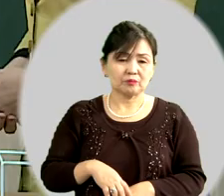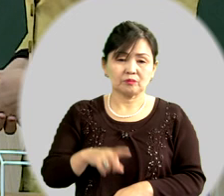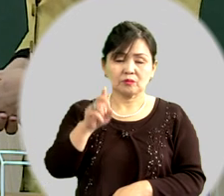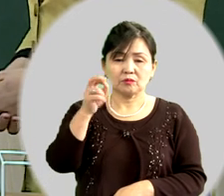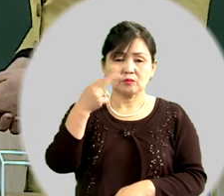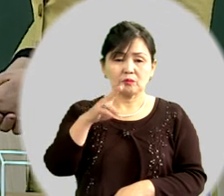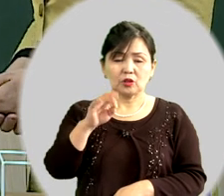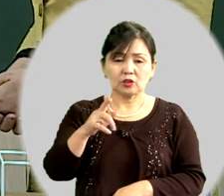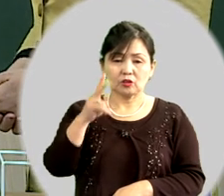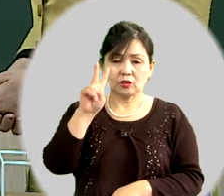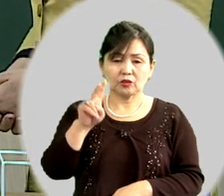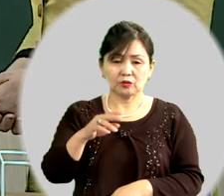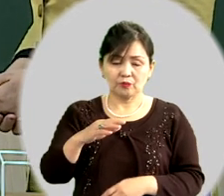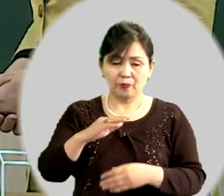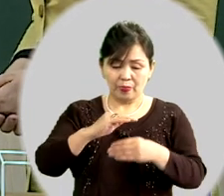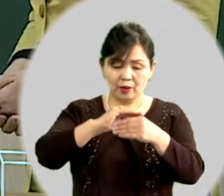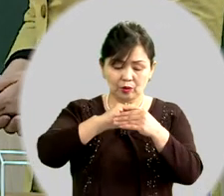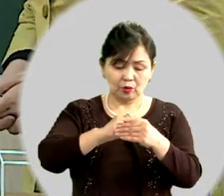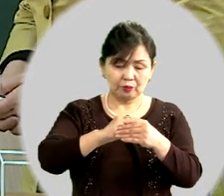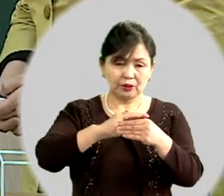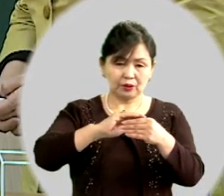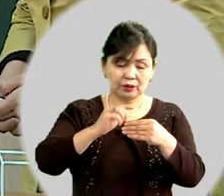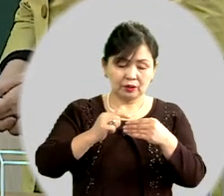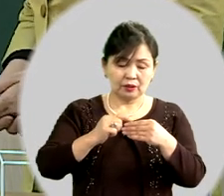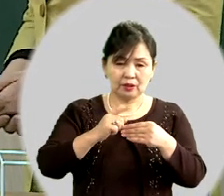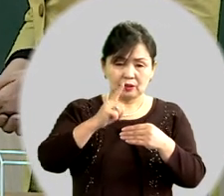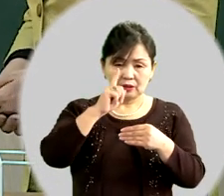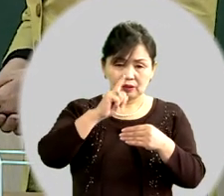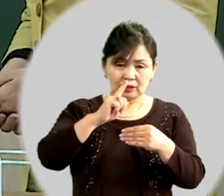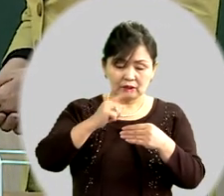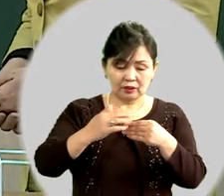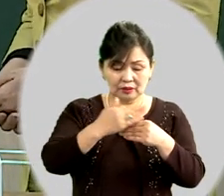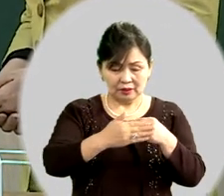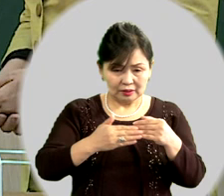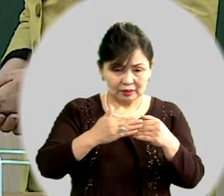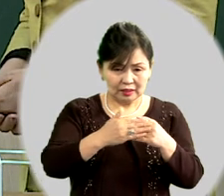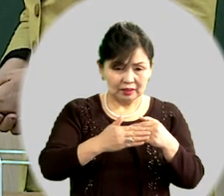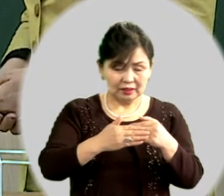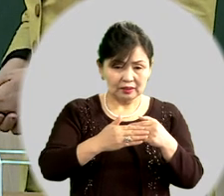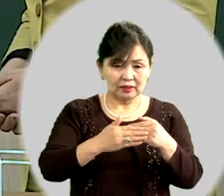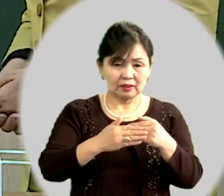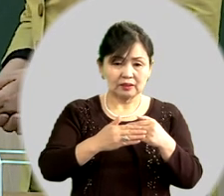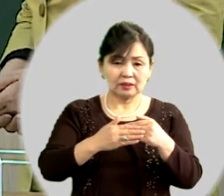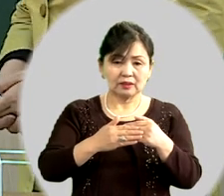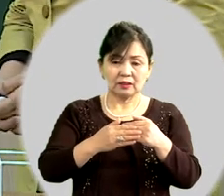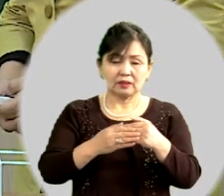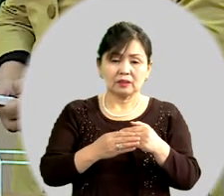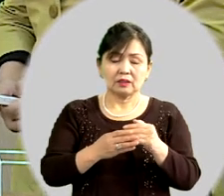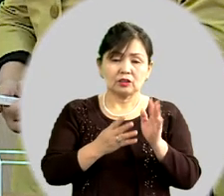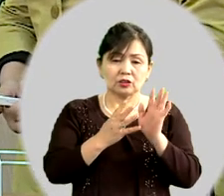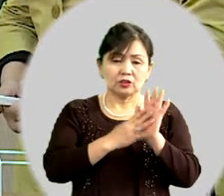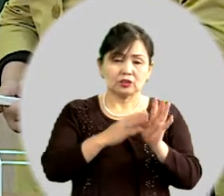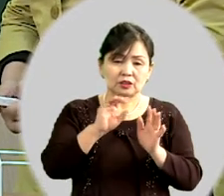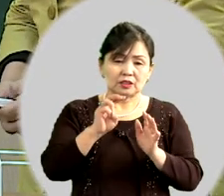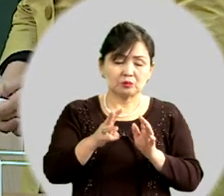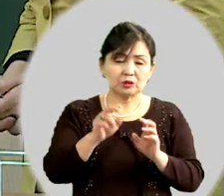2. Кубийн 1 квадратын талбайн хэмжээ 9 сантиметр квадрат бол дэлгэсийн талбайн